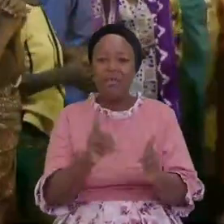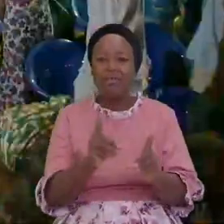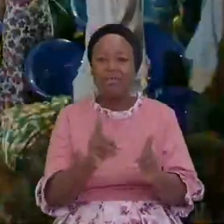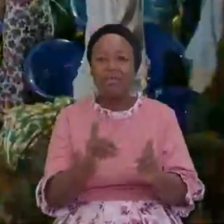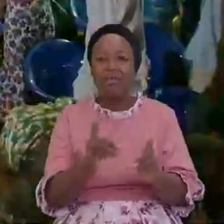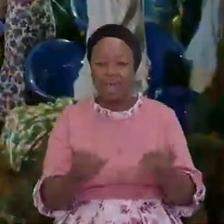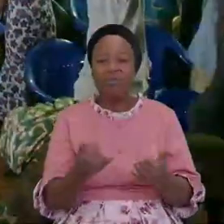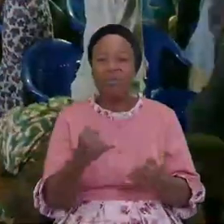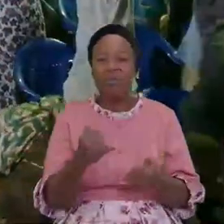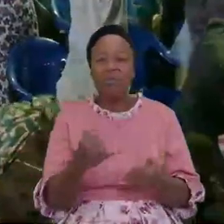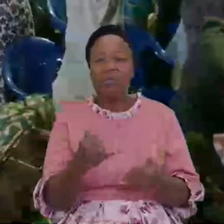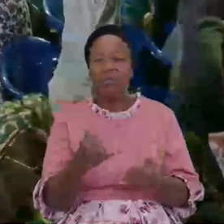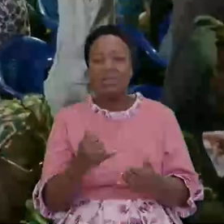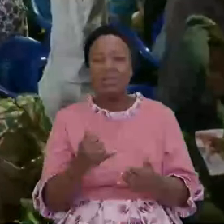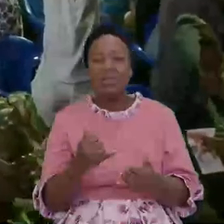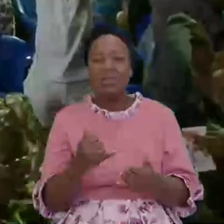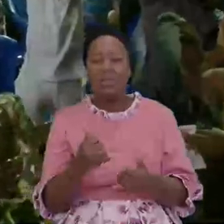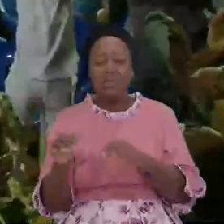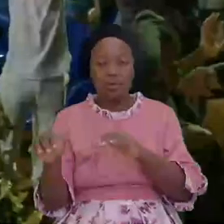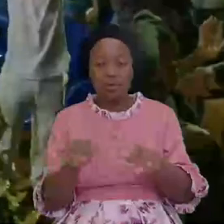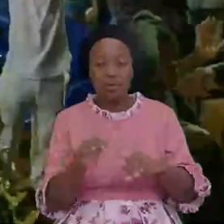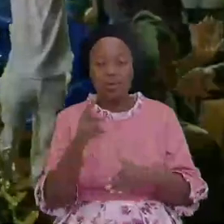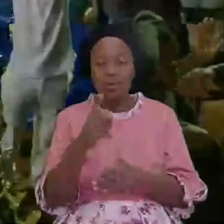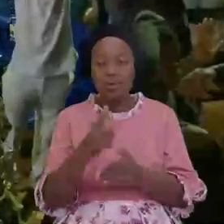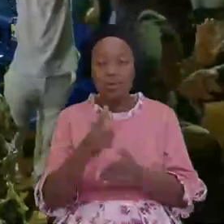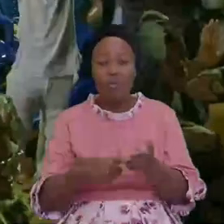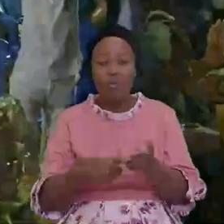Amen. Ta délivrance est déjà là.